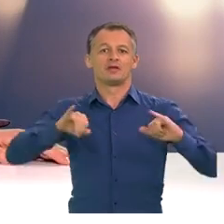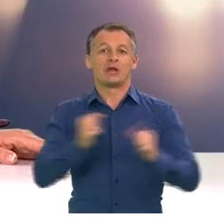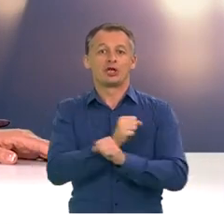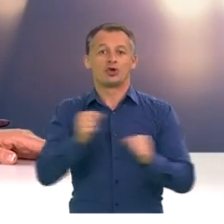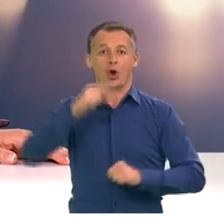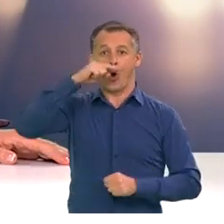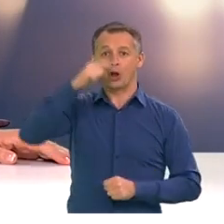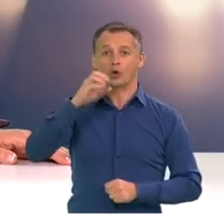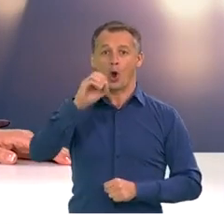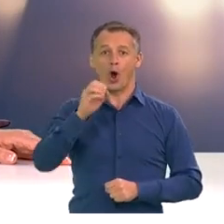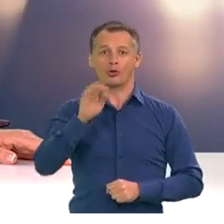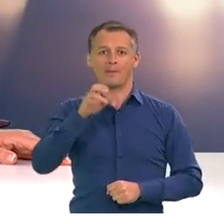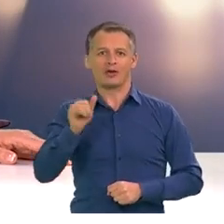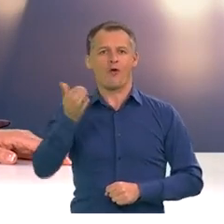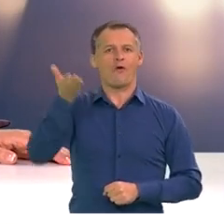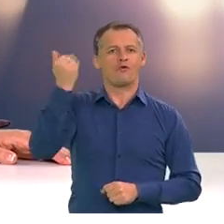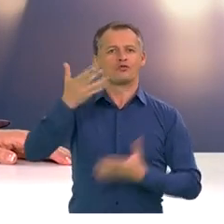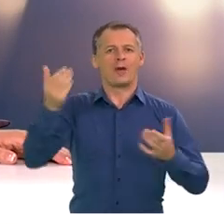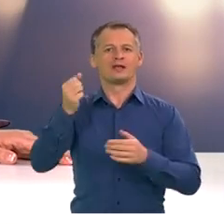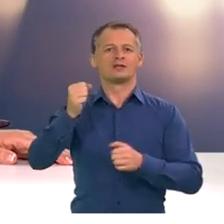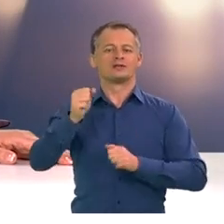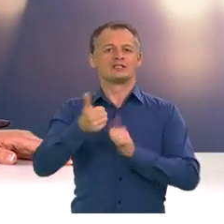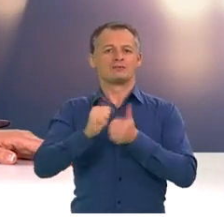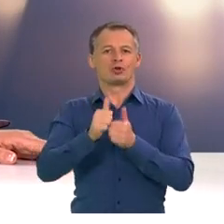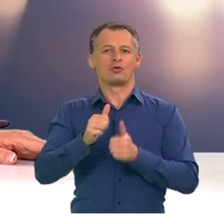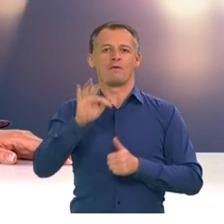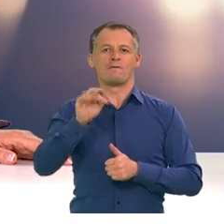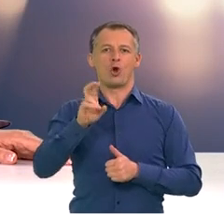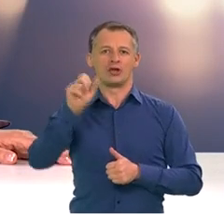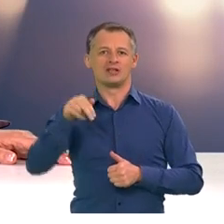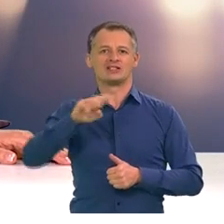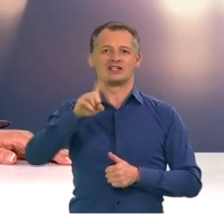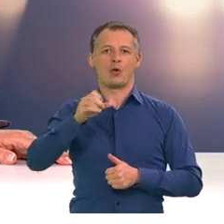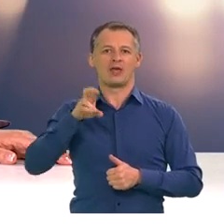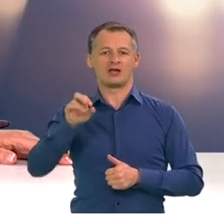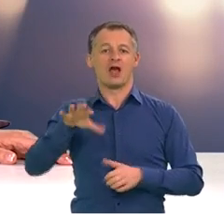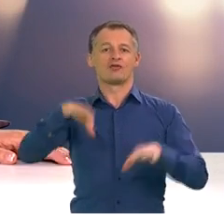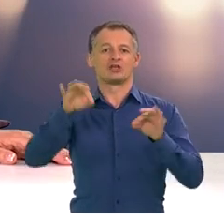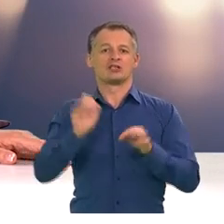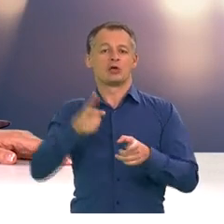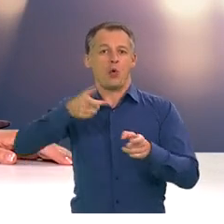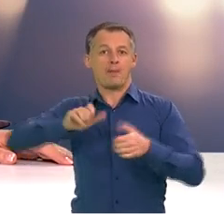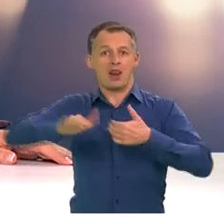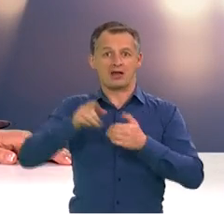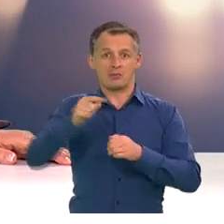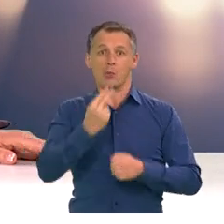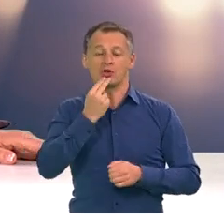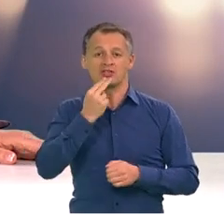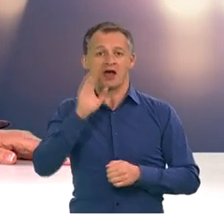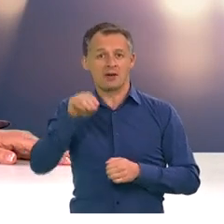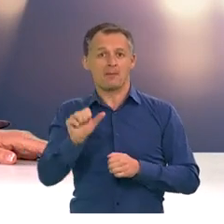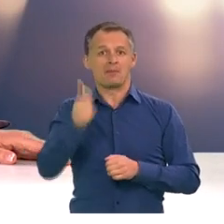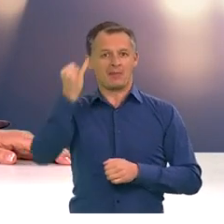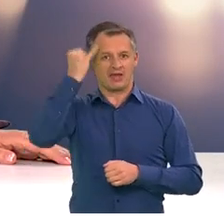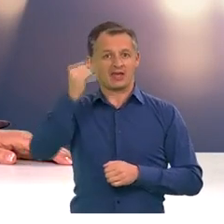Ca șocant, în orașul Otopeni, fostul mare sportiv Florin Zalomir a fost găsit fără suflare cu armă de foc lângă el. Poliția are ca primă